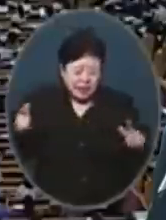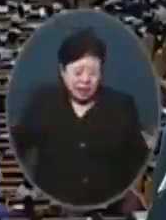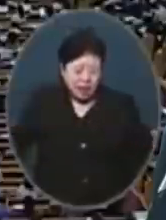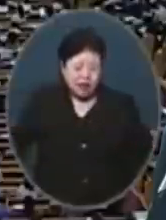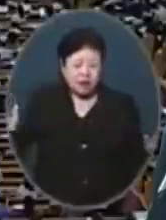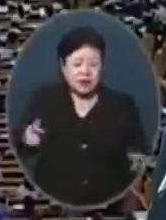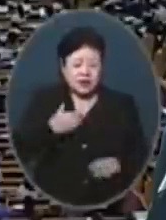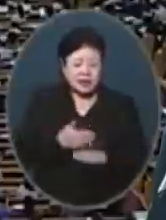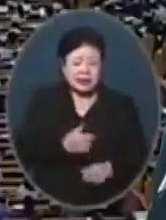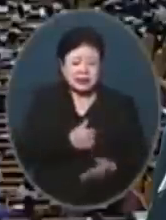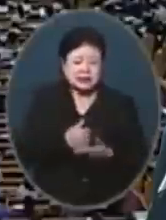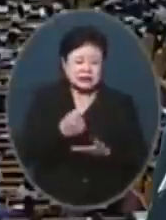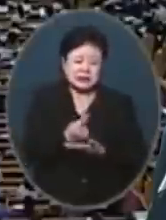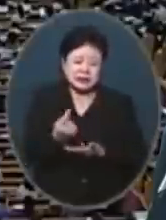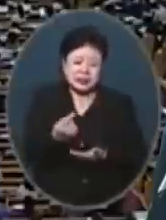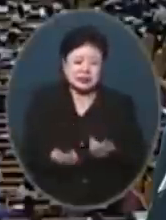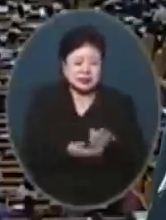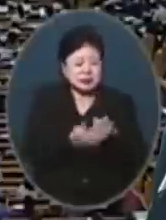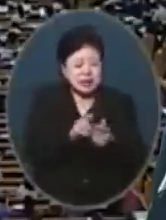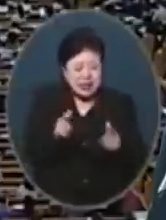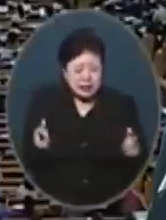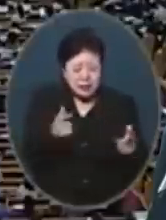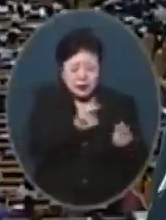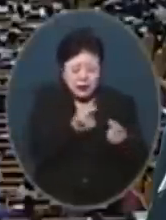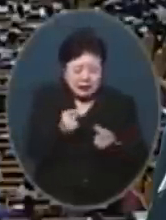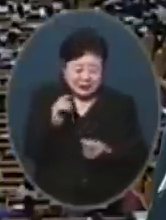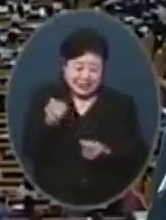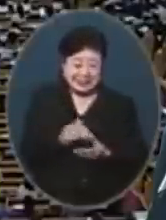다른 신을 떠나 섬기지 아니하면 이와 같으리라.